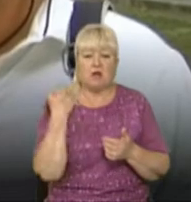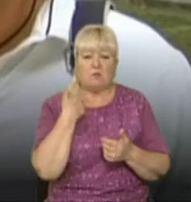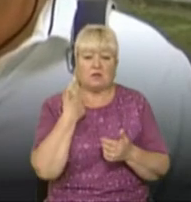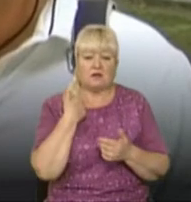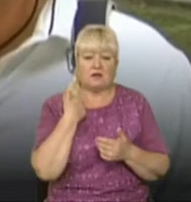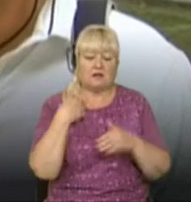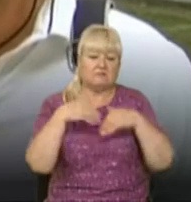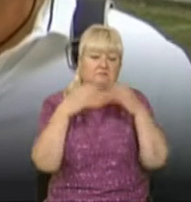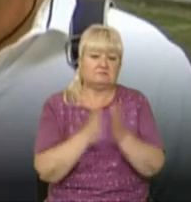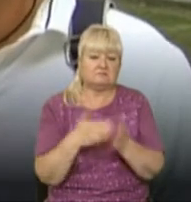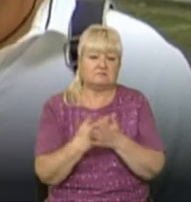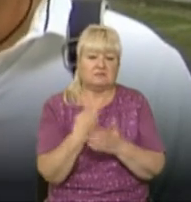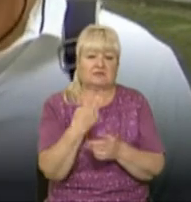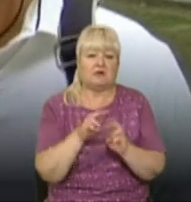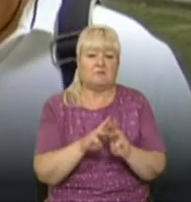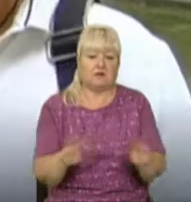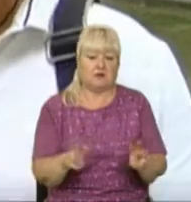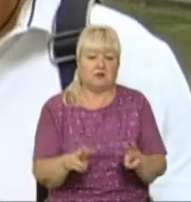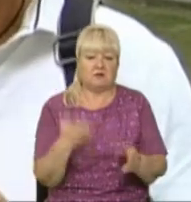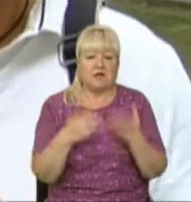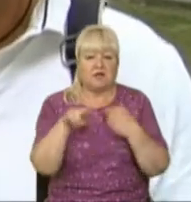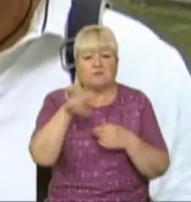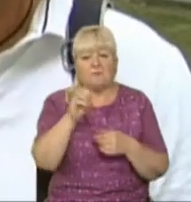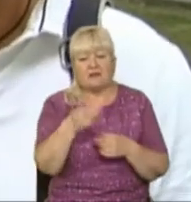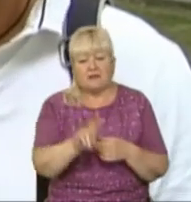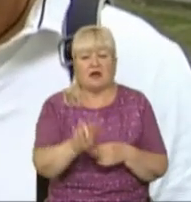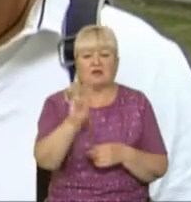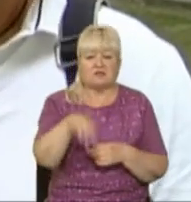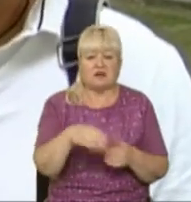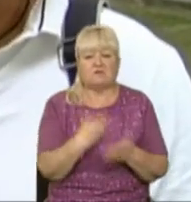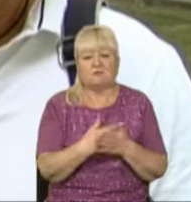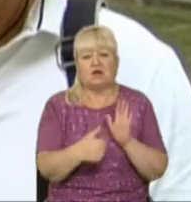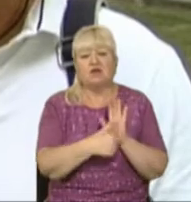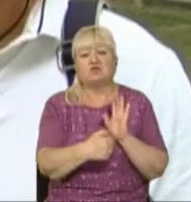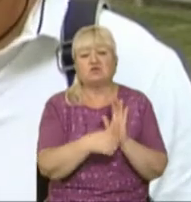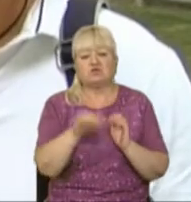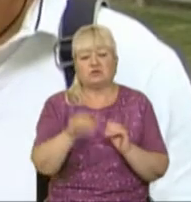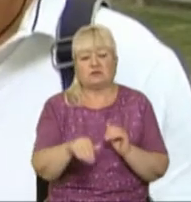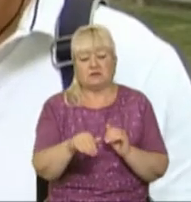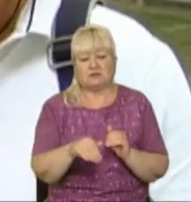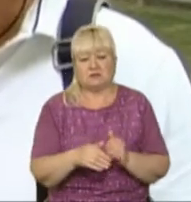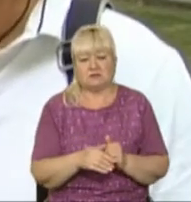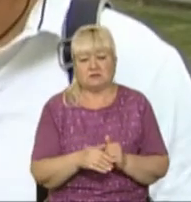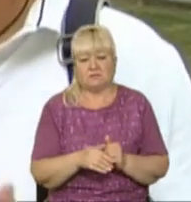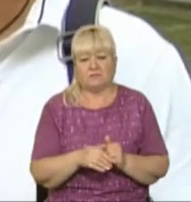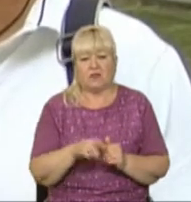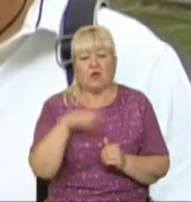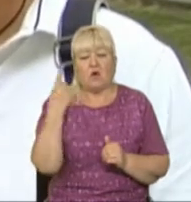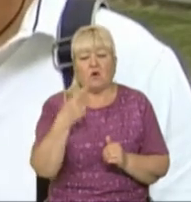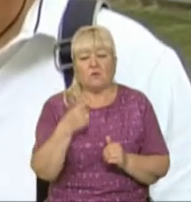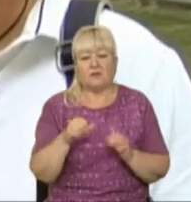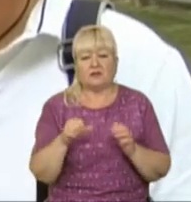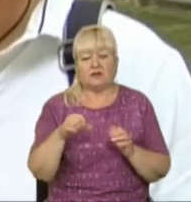мільйонів, якщо з пенями і штрафами. Тобто є порядка 600 тисяч до 600 тисяч обленерго, потім